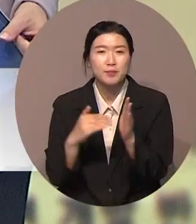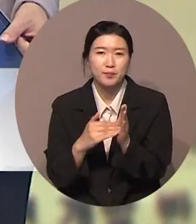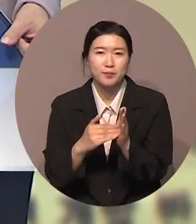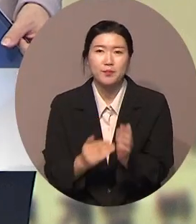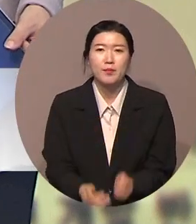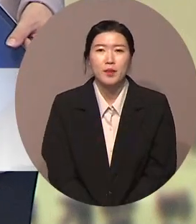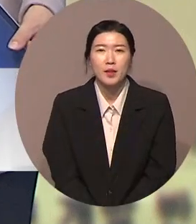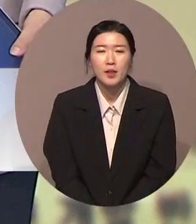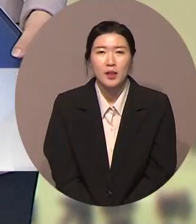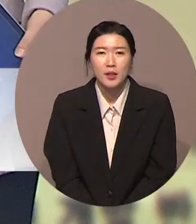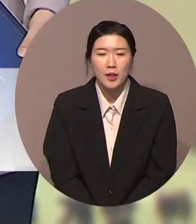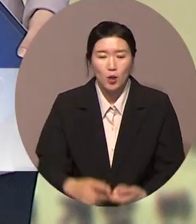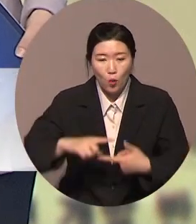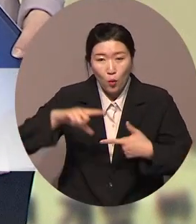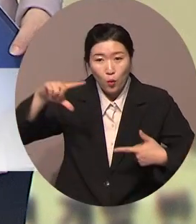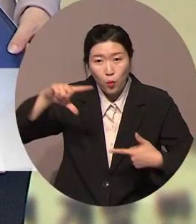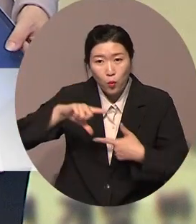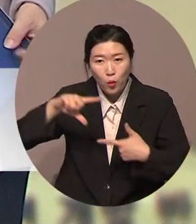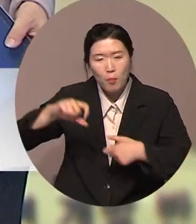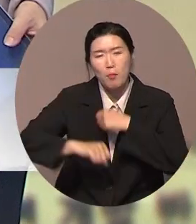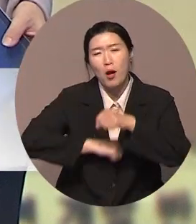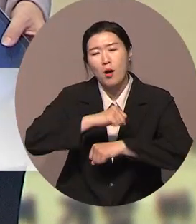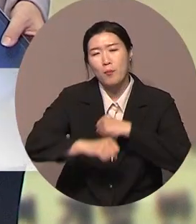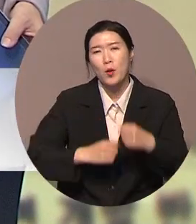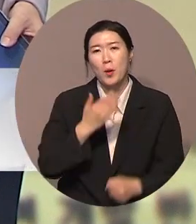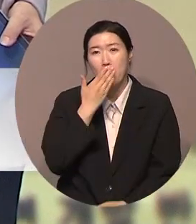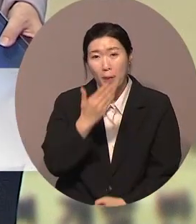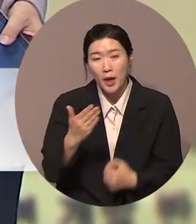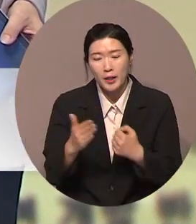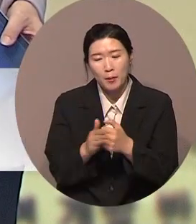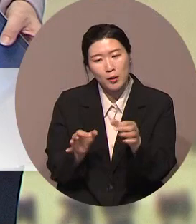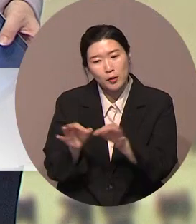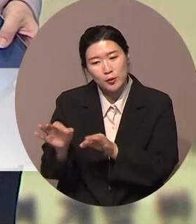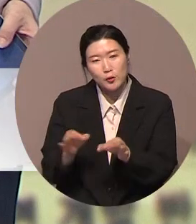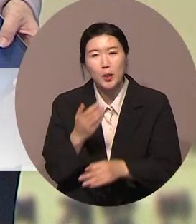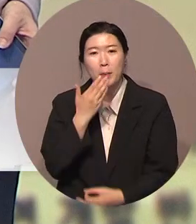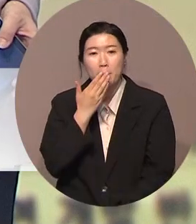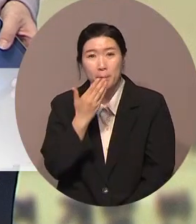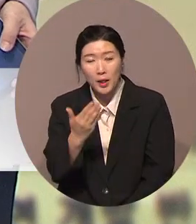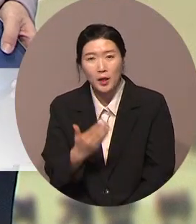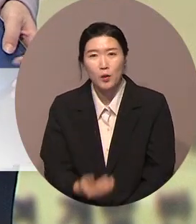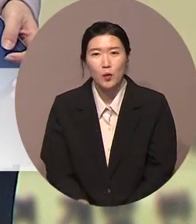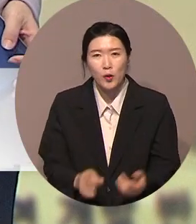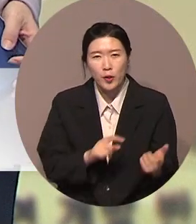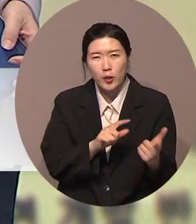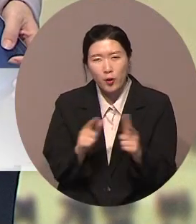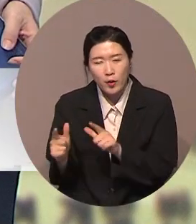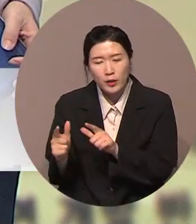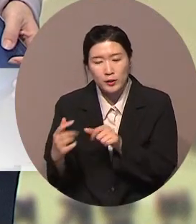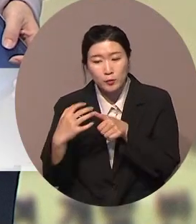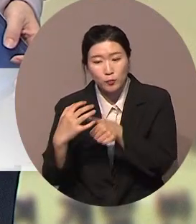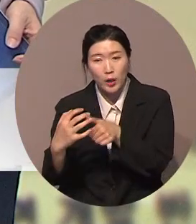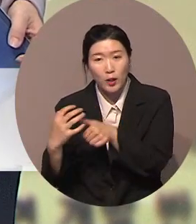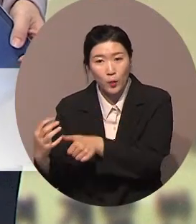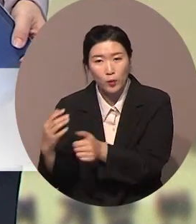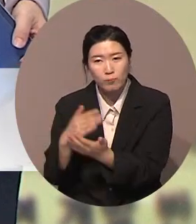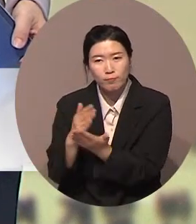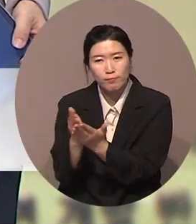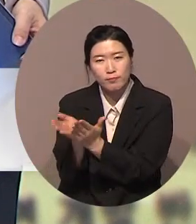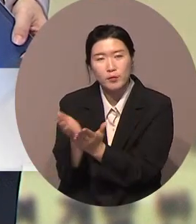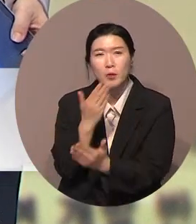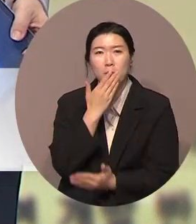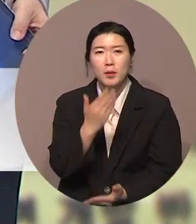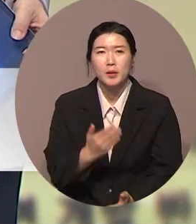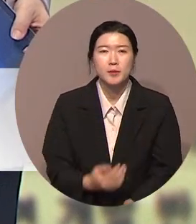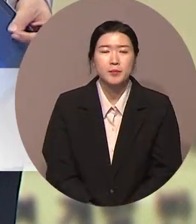됐는데요. 대형 크기로도 제작이 가능해서 상용화 가능성이 큰 데다 각종 디스플레이에도 활용이 기대됩니다.